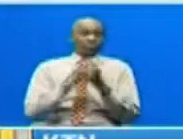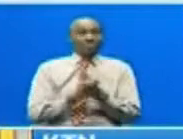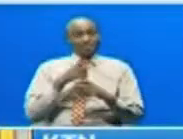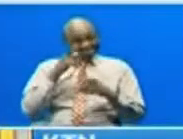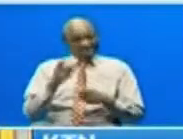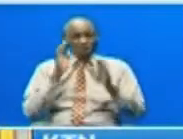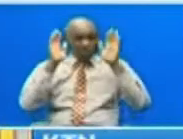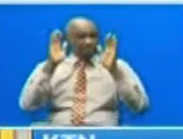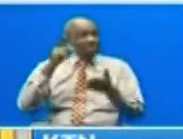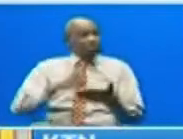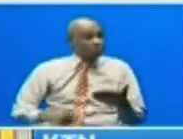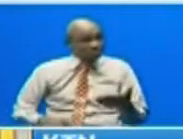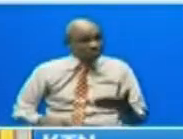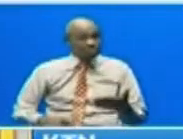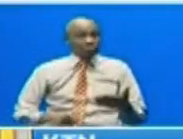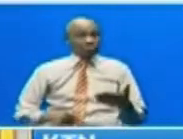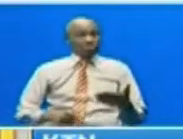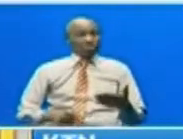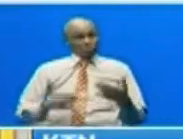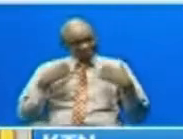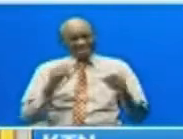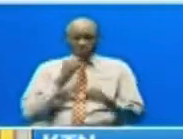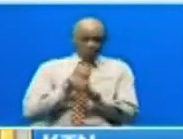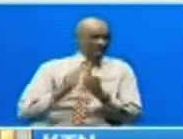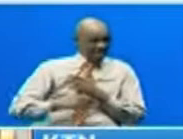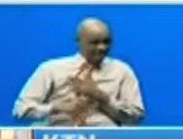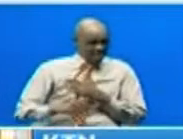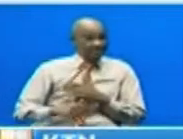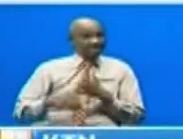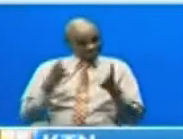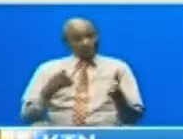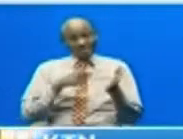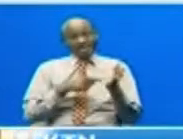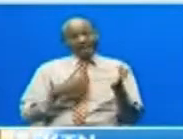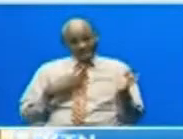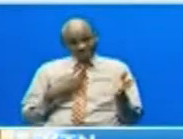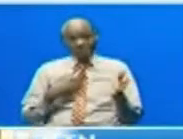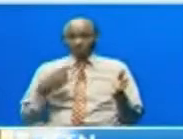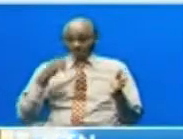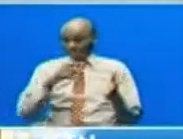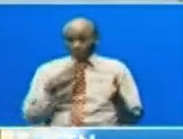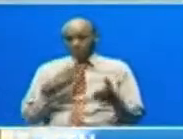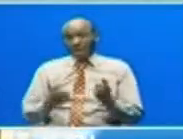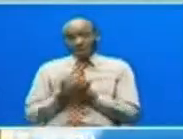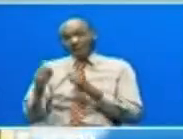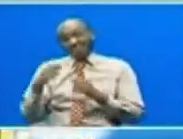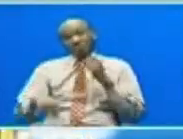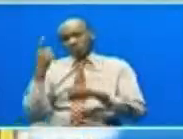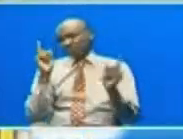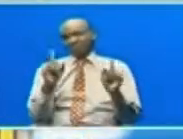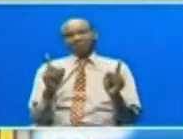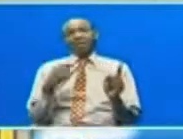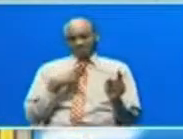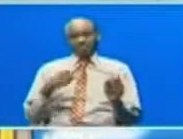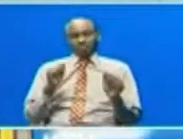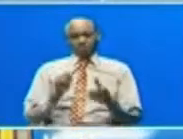jambo muhimu najua kwamba tutajaribu kadri tuwezavyo, manake tuko kwa ligi, hatujakuja kuzindikisha wenzetu atuwaweze. According to the Kenya Premier